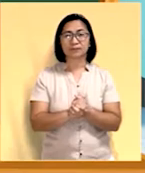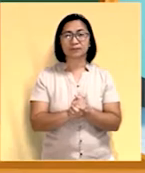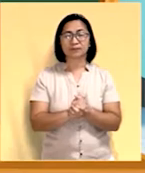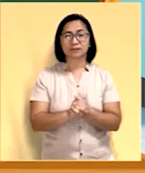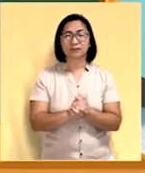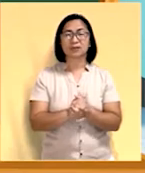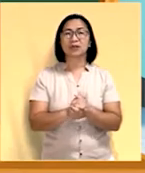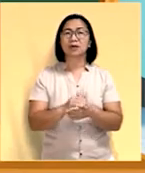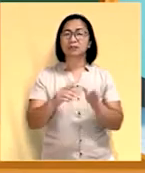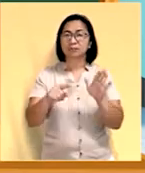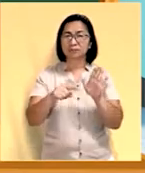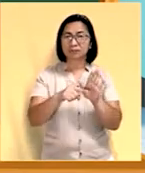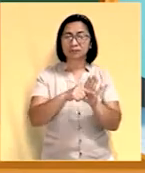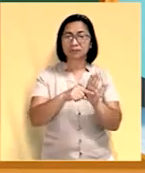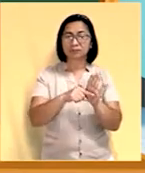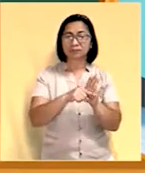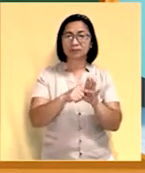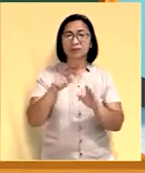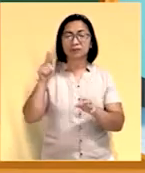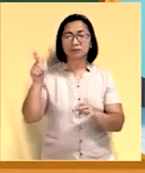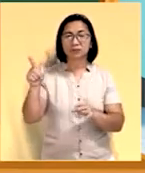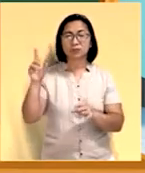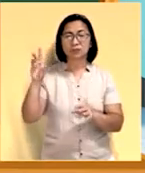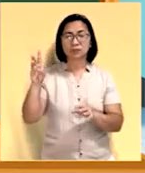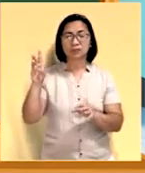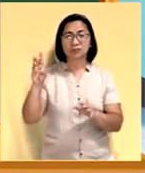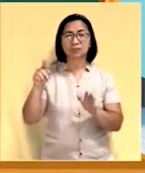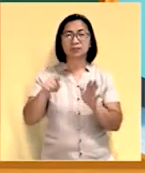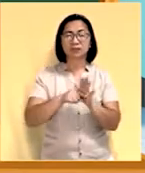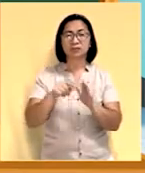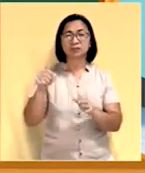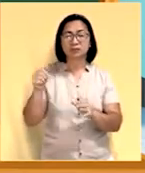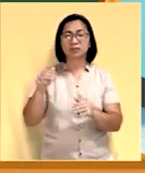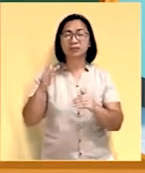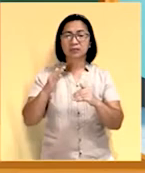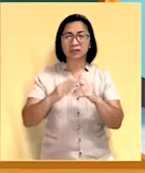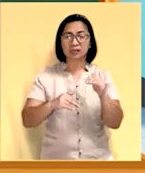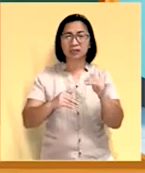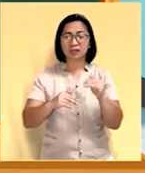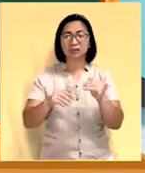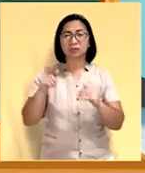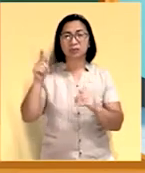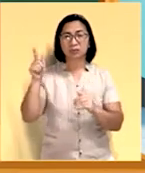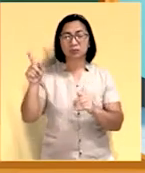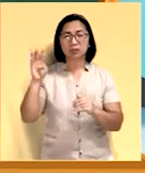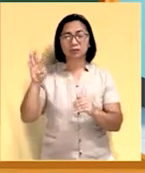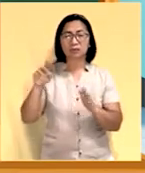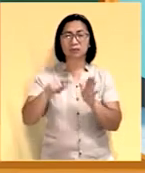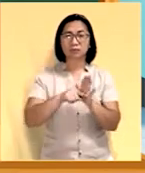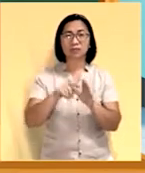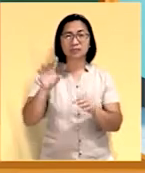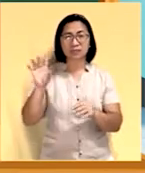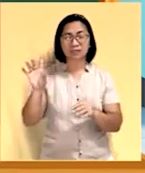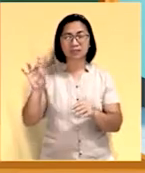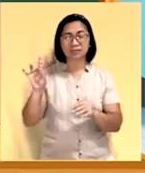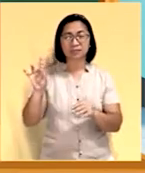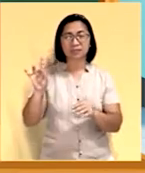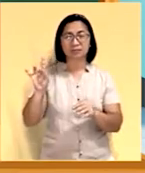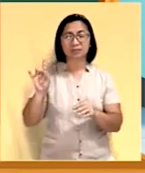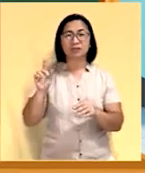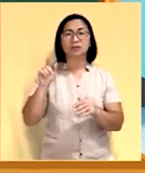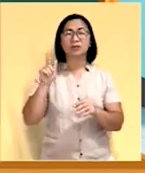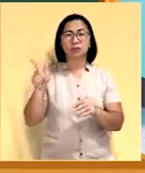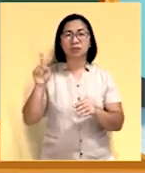Mas madaling i-subtract ang 26 minus 10 kaysa sa 24 minus 8.